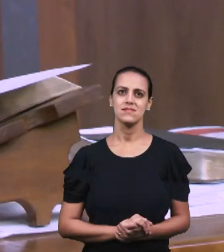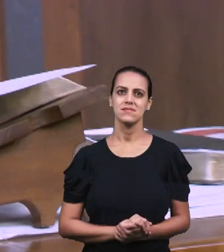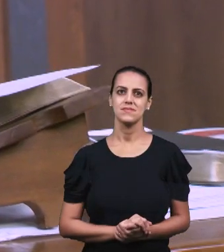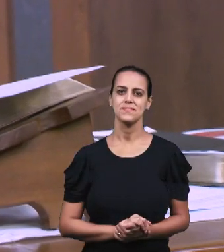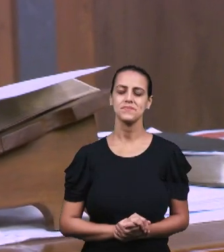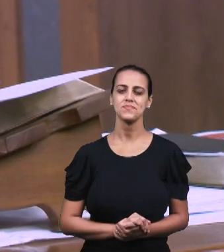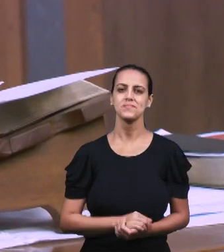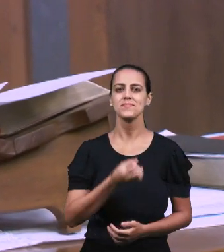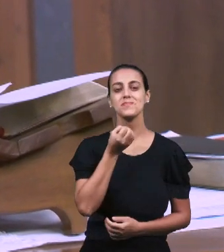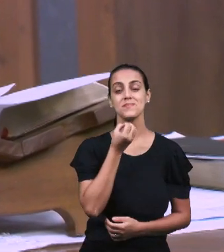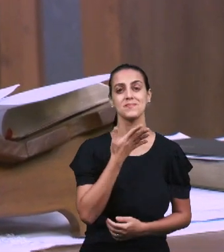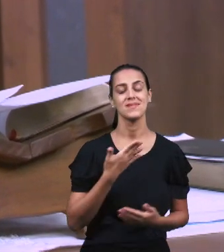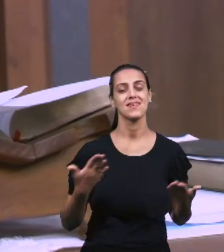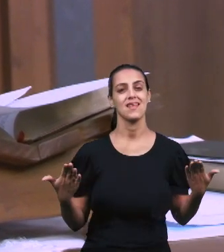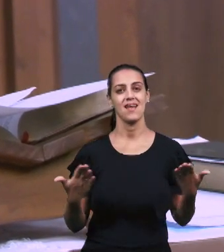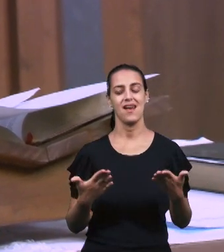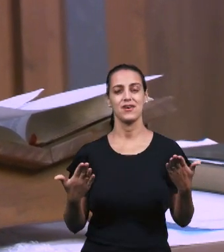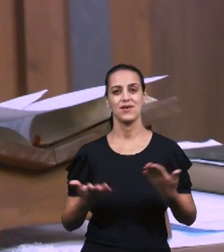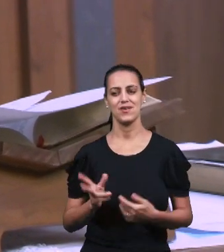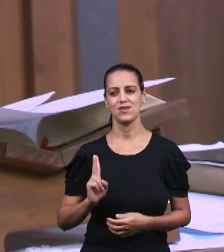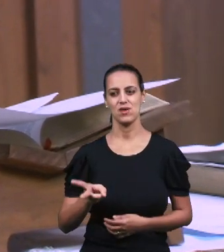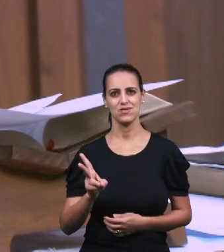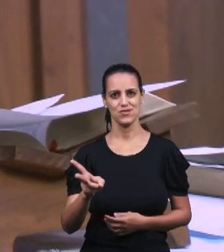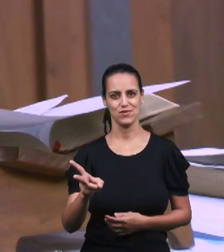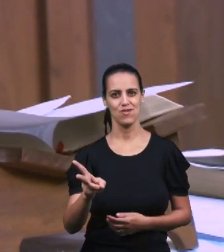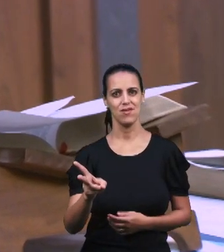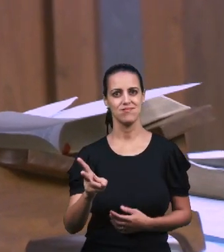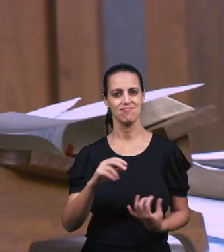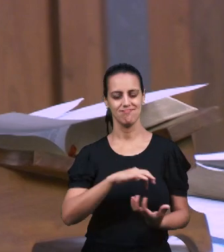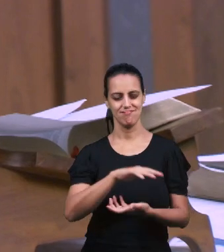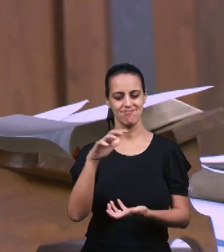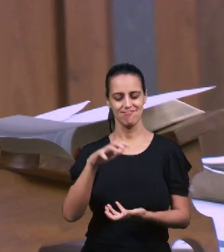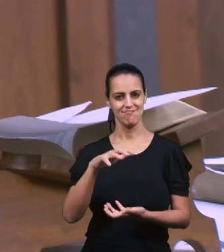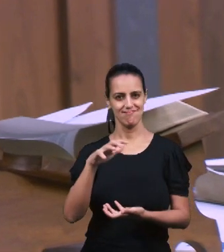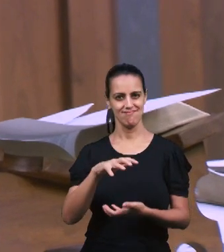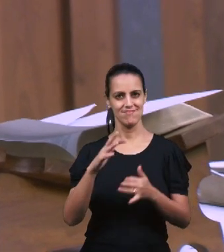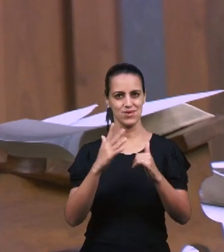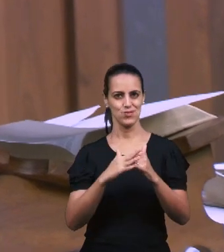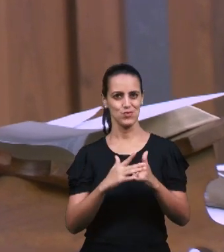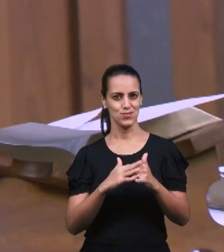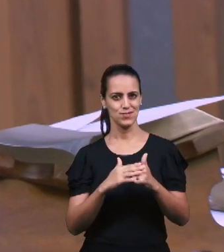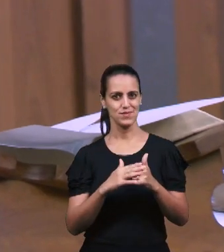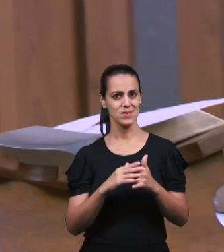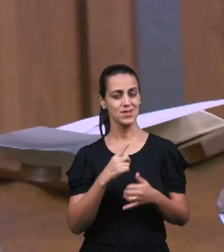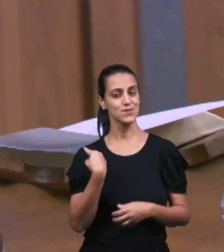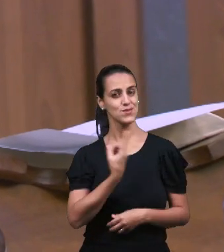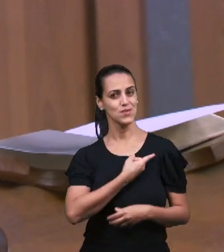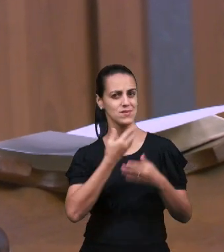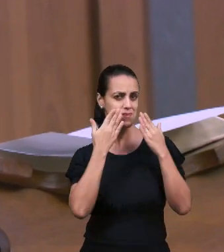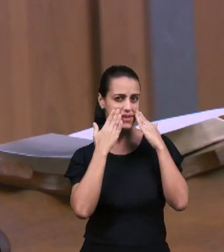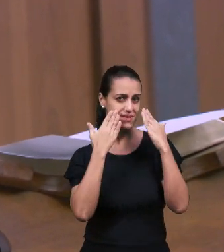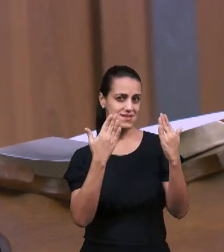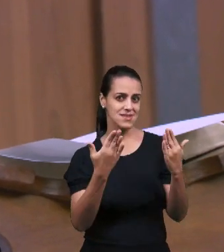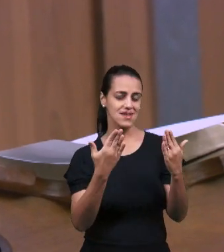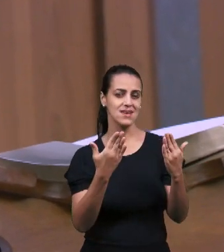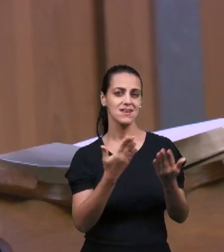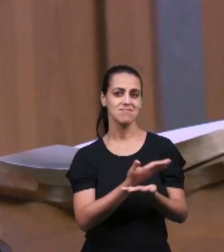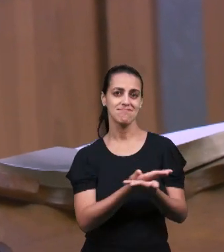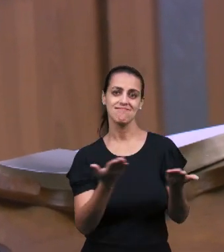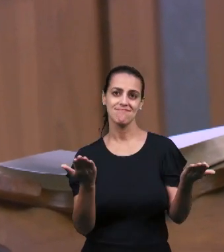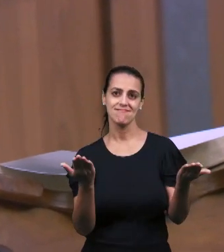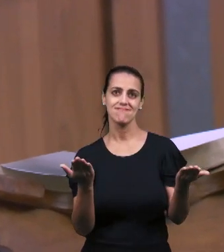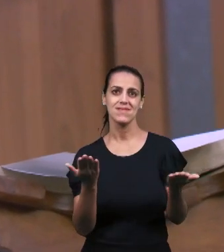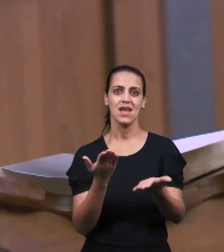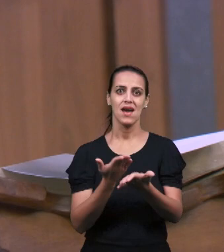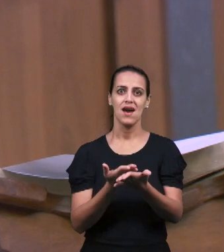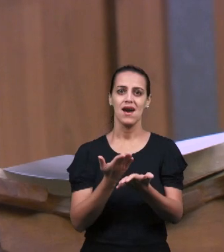Très bien, mes frères. Nous allons maintenant donner continuité à la transmission via YouTube et nous allons présenter d'abord